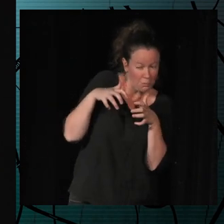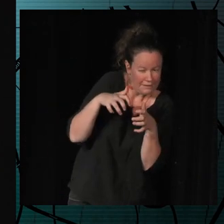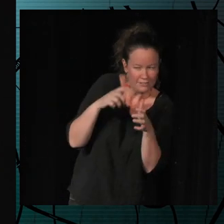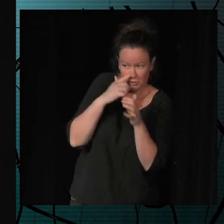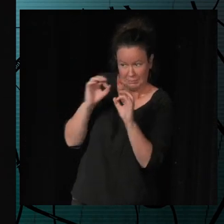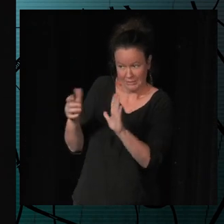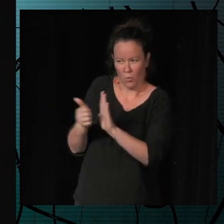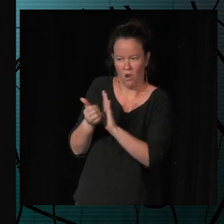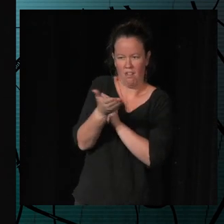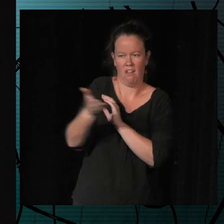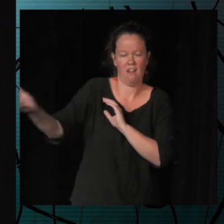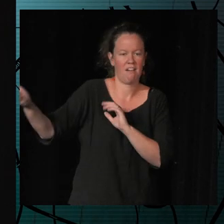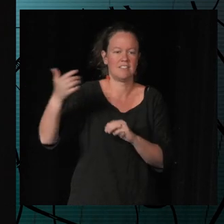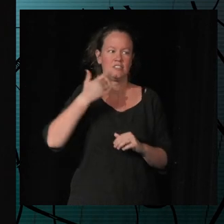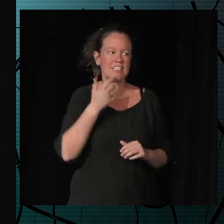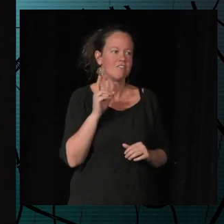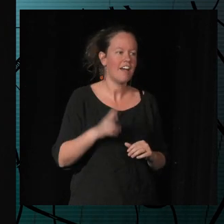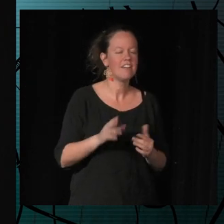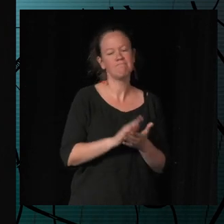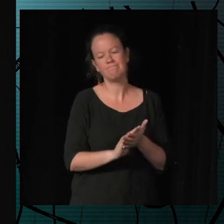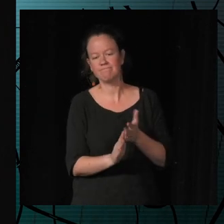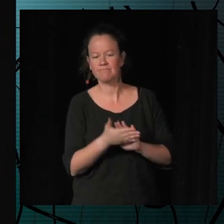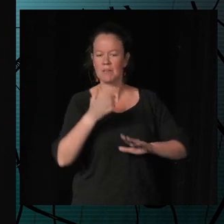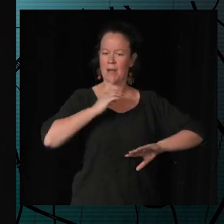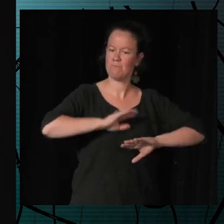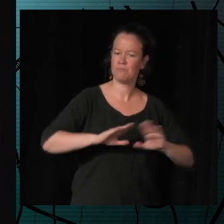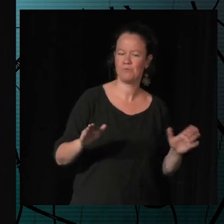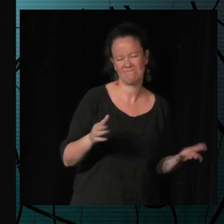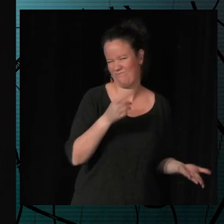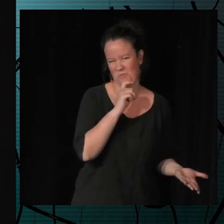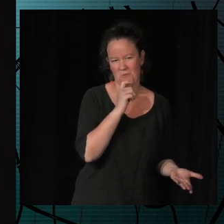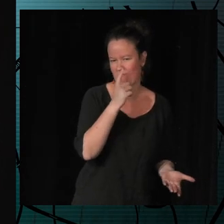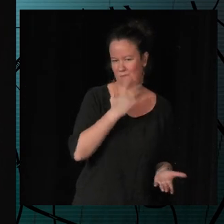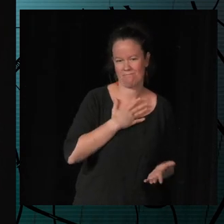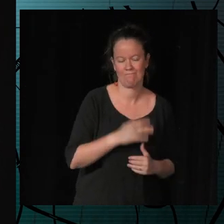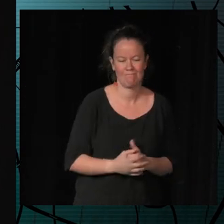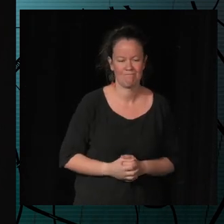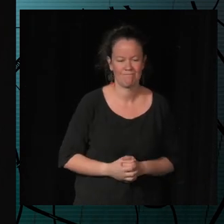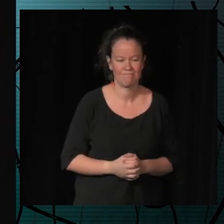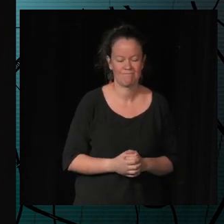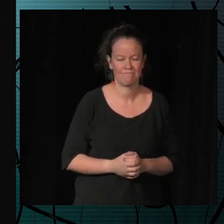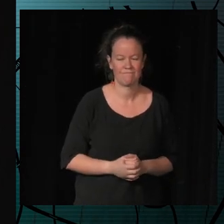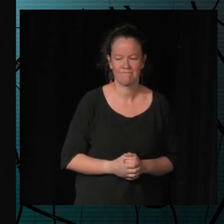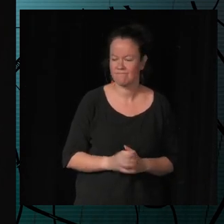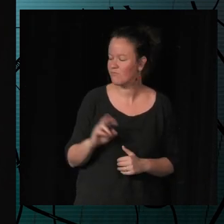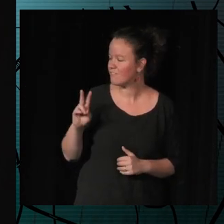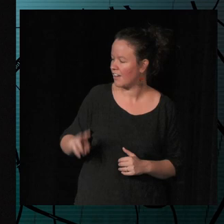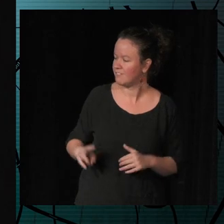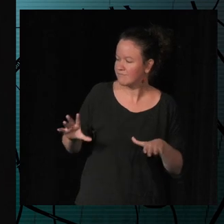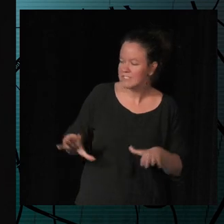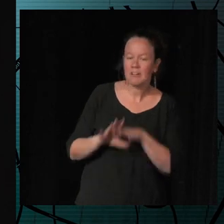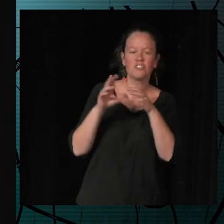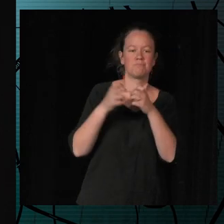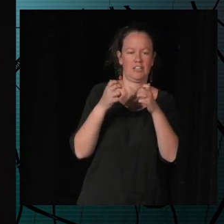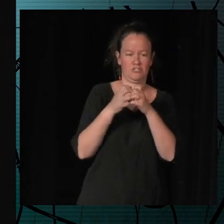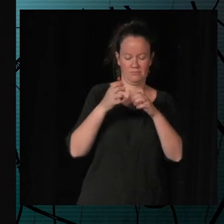complètement à mon avis passé à la porte et inintéressant et ça avance encore ENF c'est vrai que là c'est vraiment l'image qu'on a voir au cinéma dans World War Z